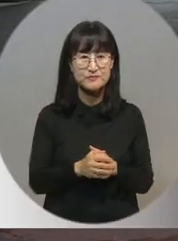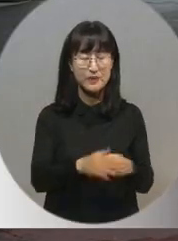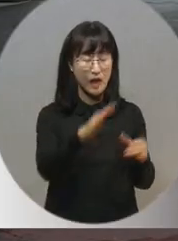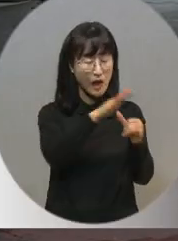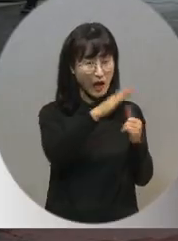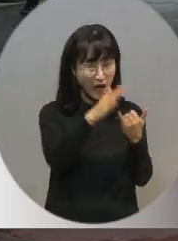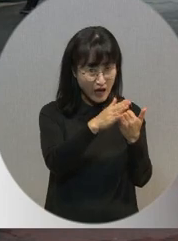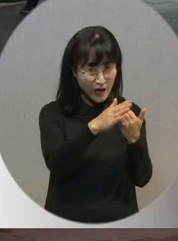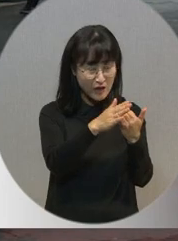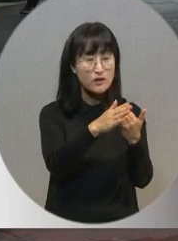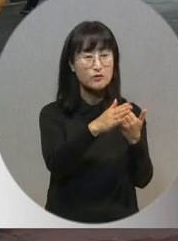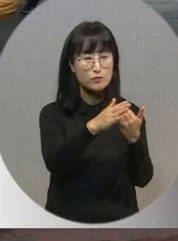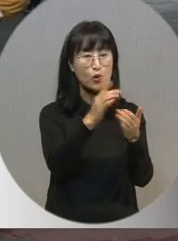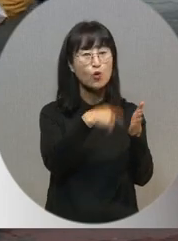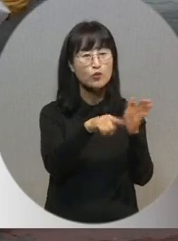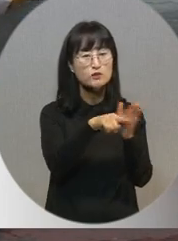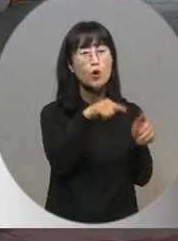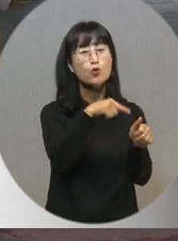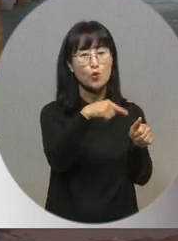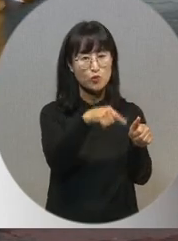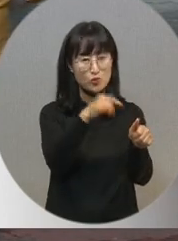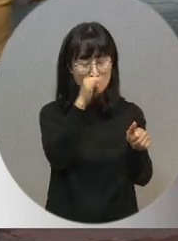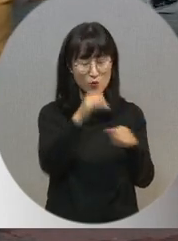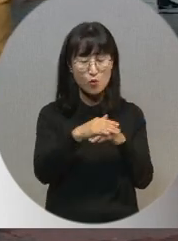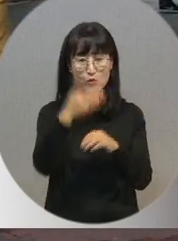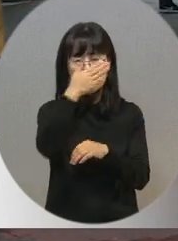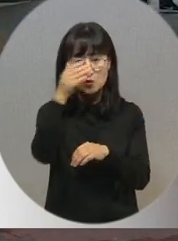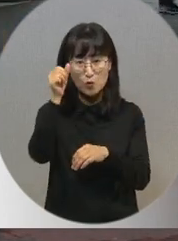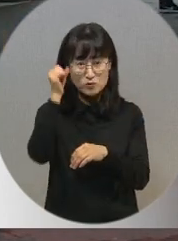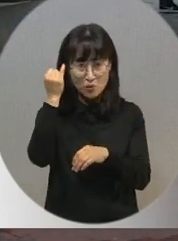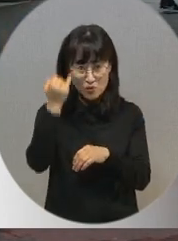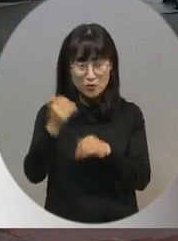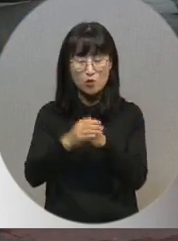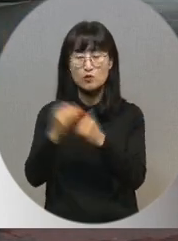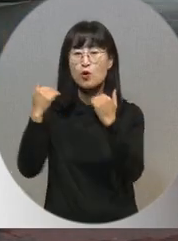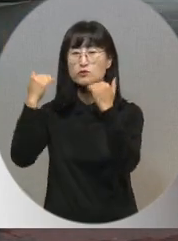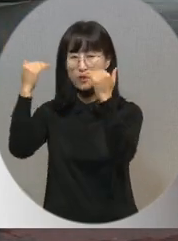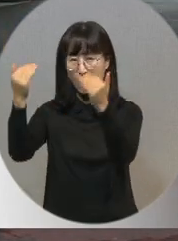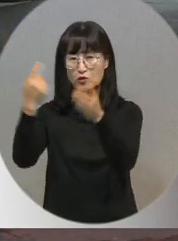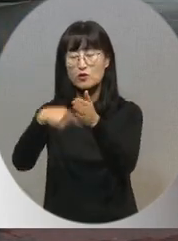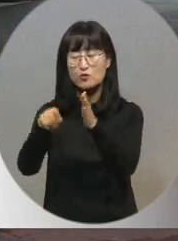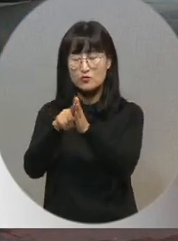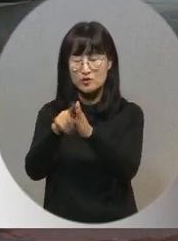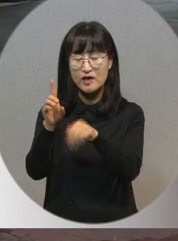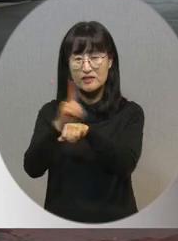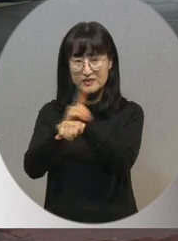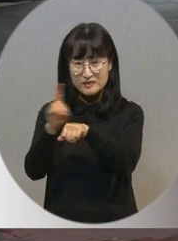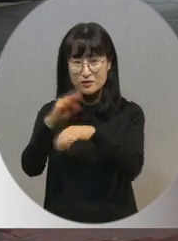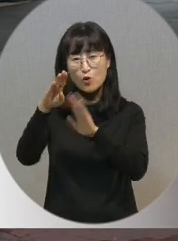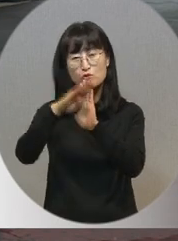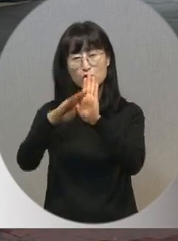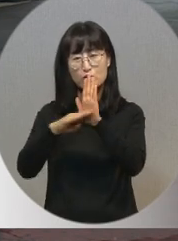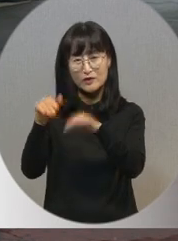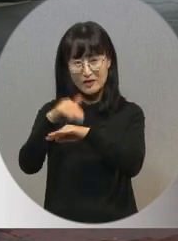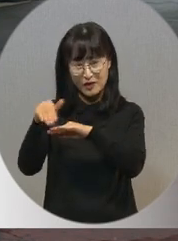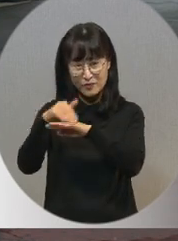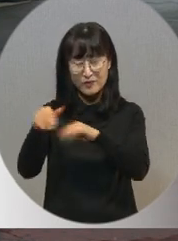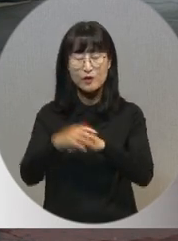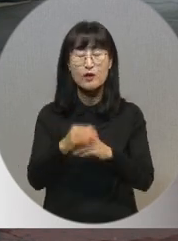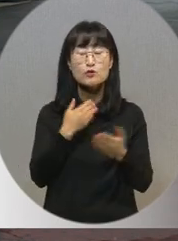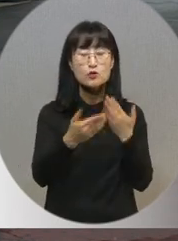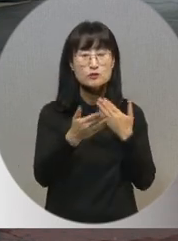대상으로 디지털 리터러시 교육을 할 거고요. 또 청소년, 성인 대상의 그 디지털 프로그램도 계획 중에 있습니다. 그리고 체험